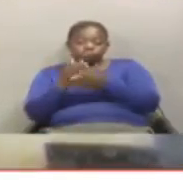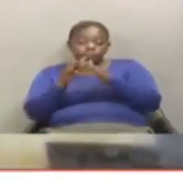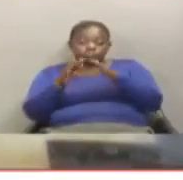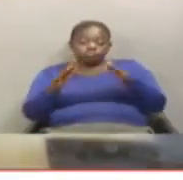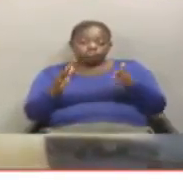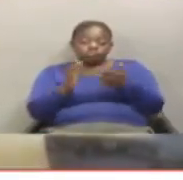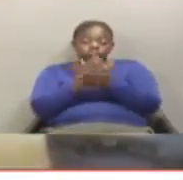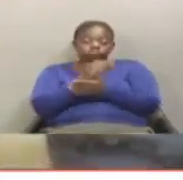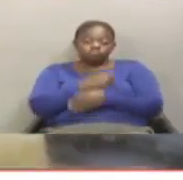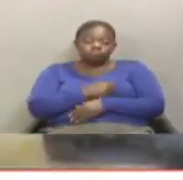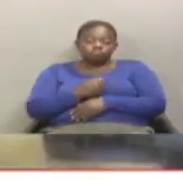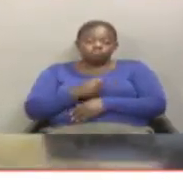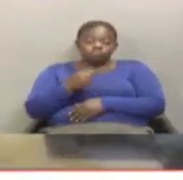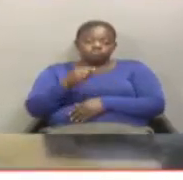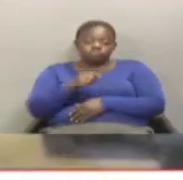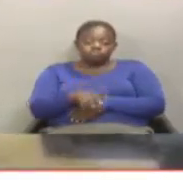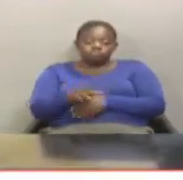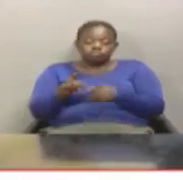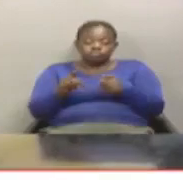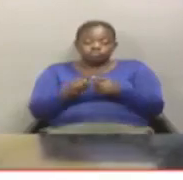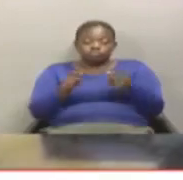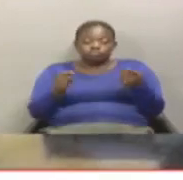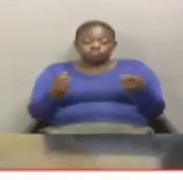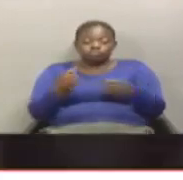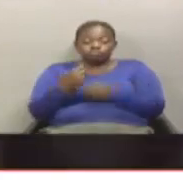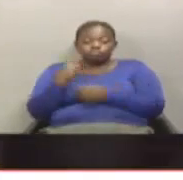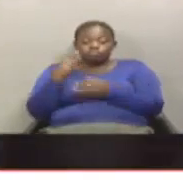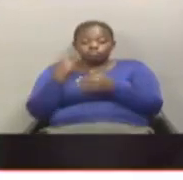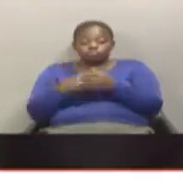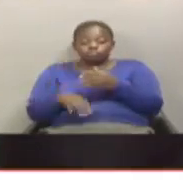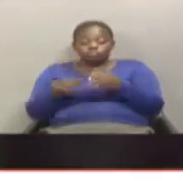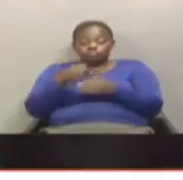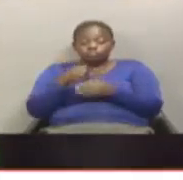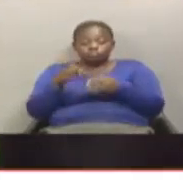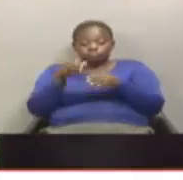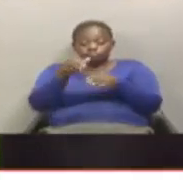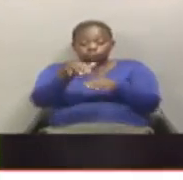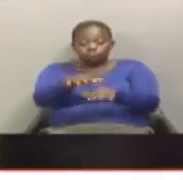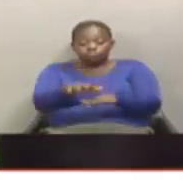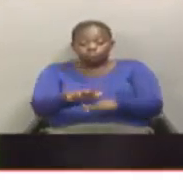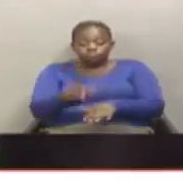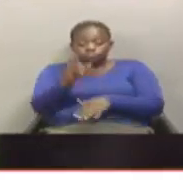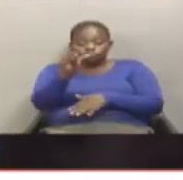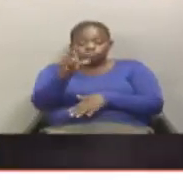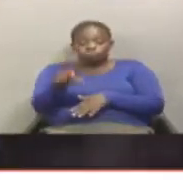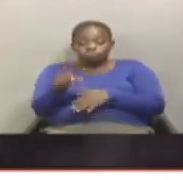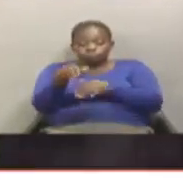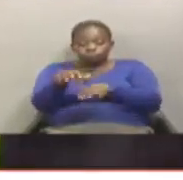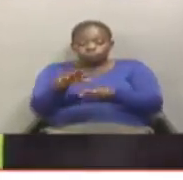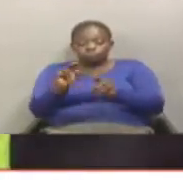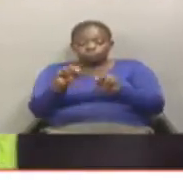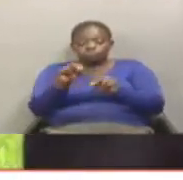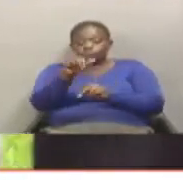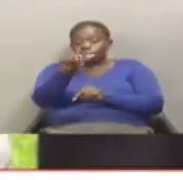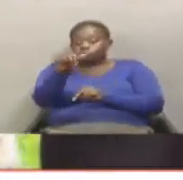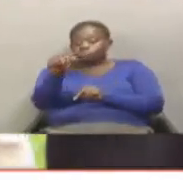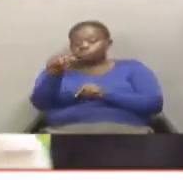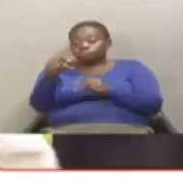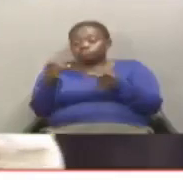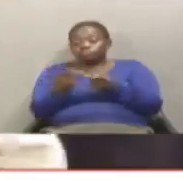Manjeri na nyonjo nga wanyi na wagamba anti ya tuwaide mwevija mwamutu walifa tewalu wale wagenda